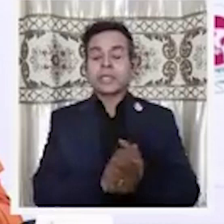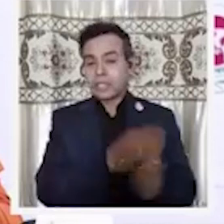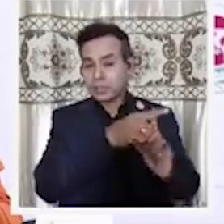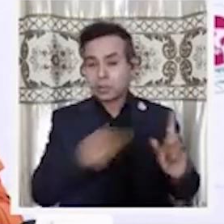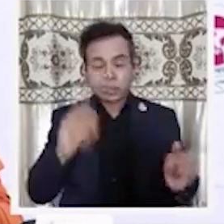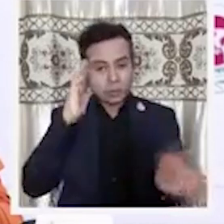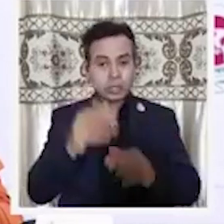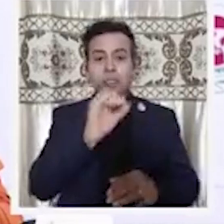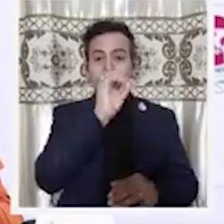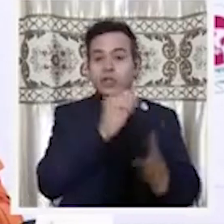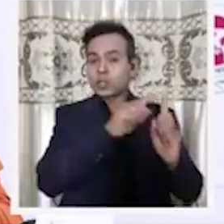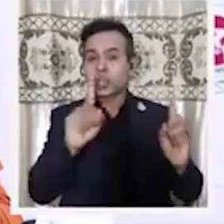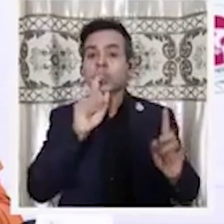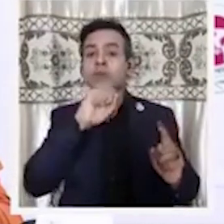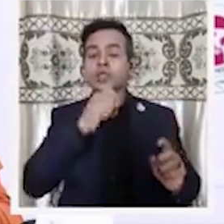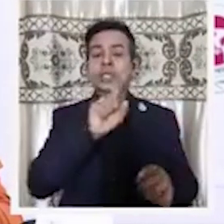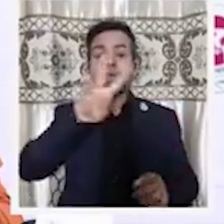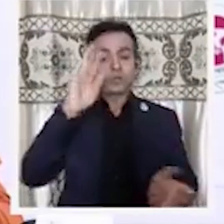1 জন।